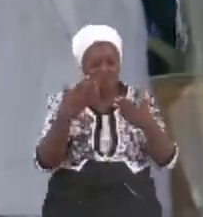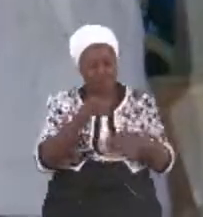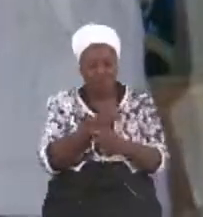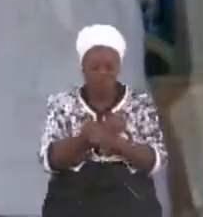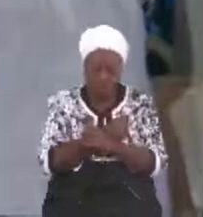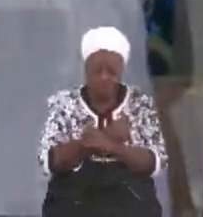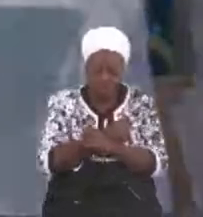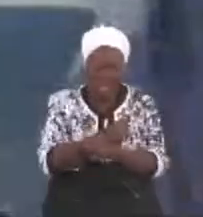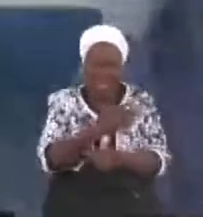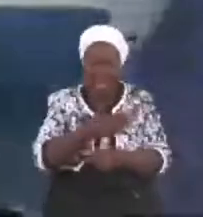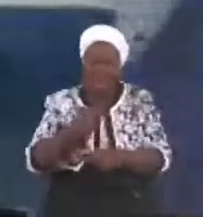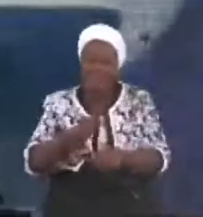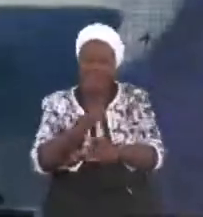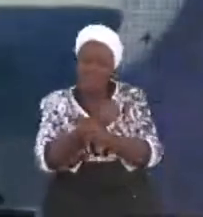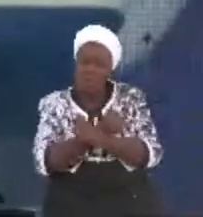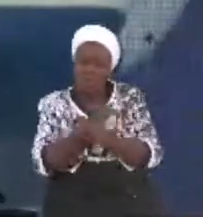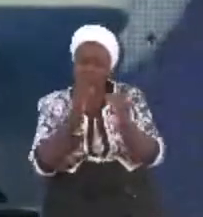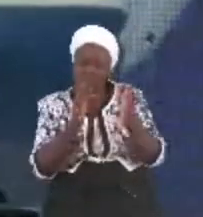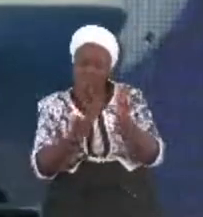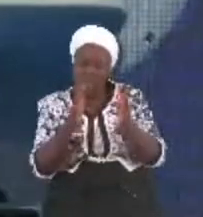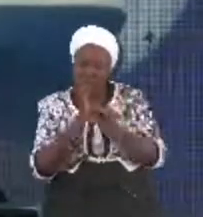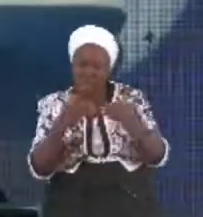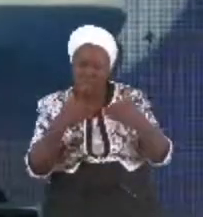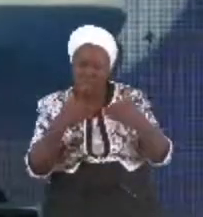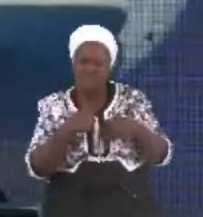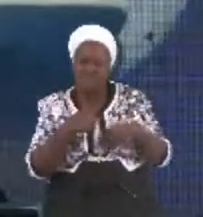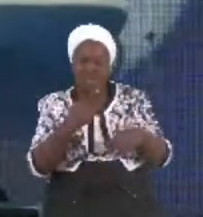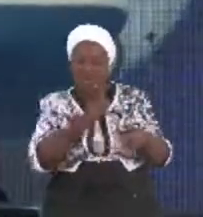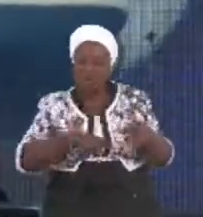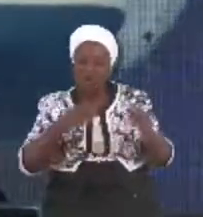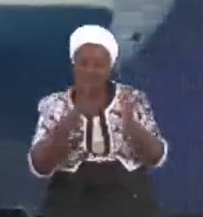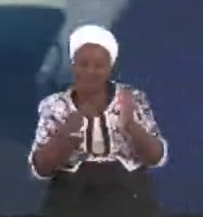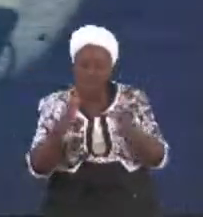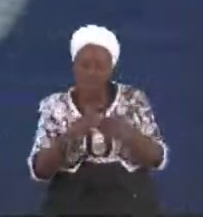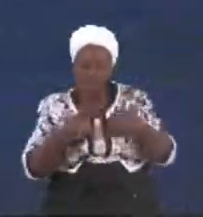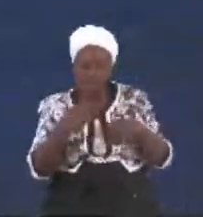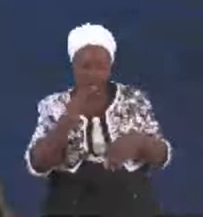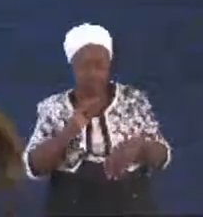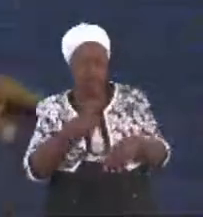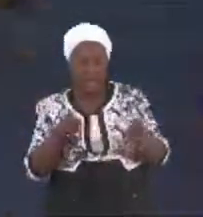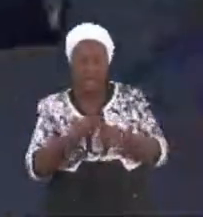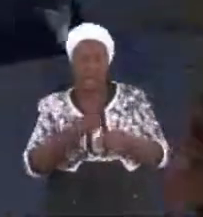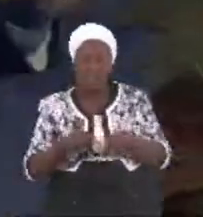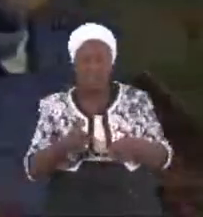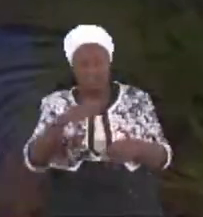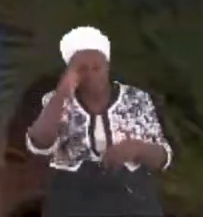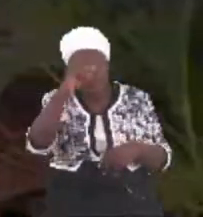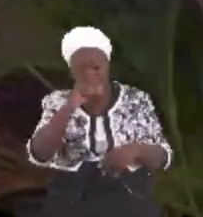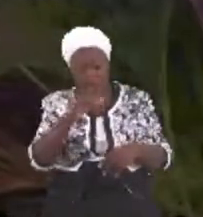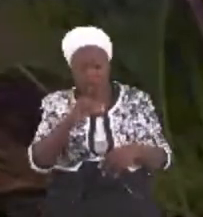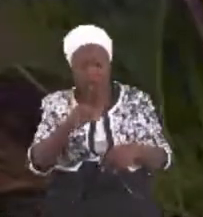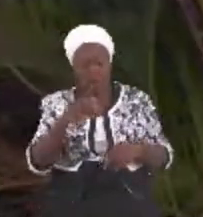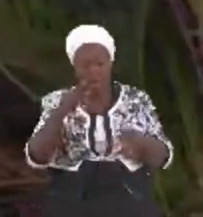amour. Et le Seigneur Jésus nous a dit que le fils prodigue est revenu avec